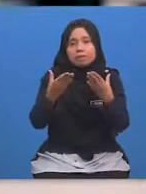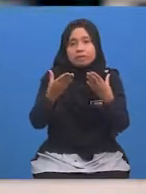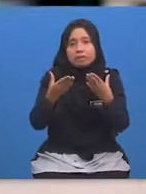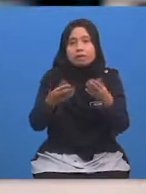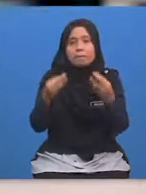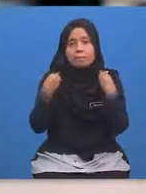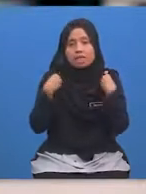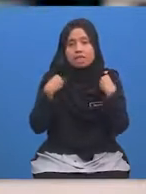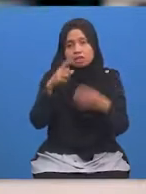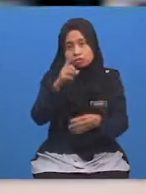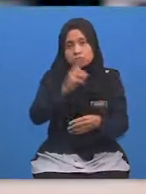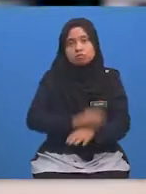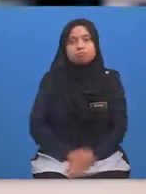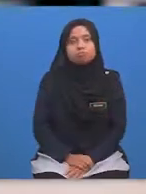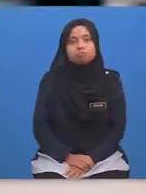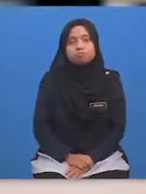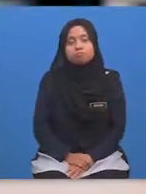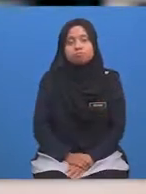ini.